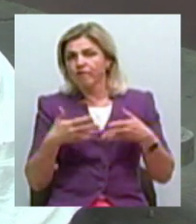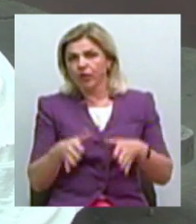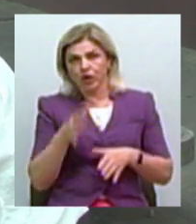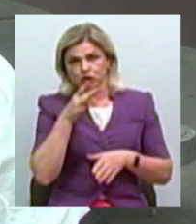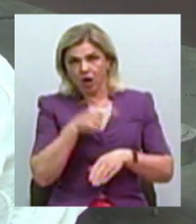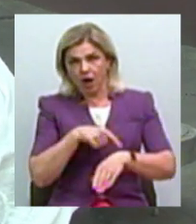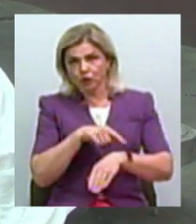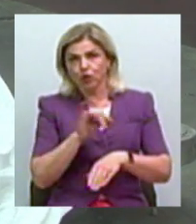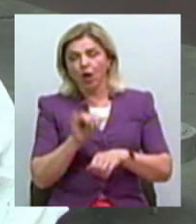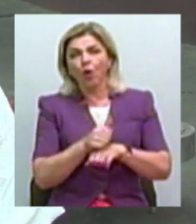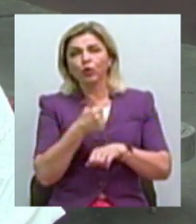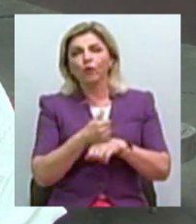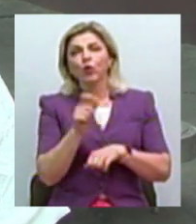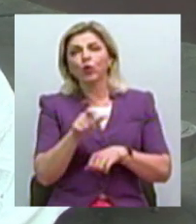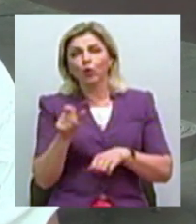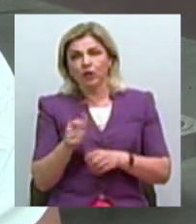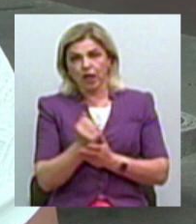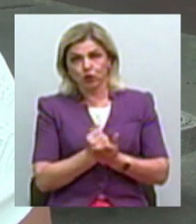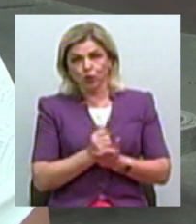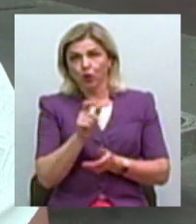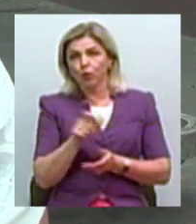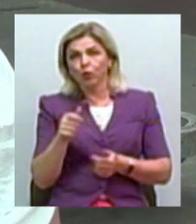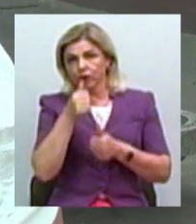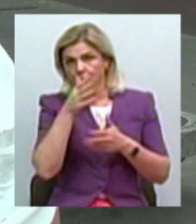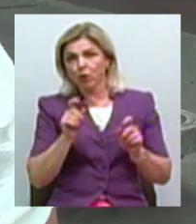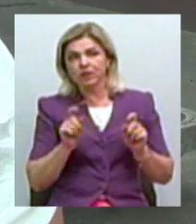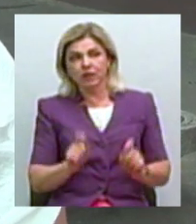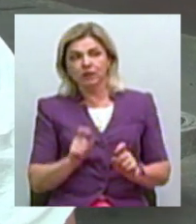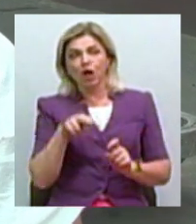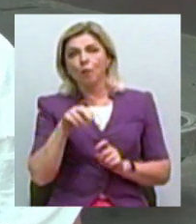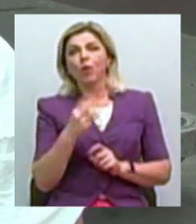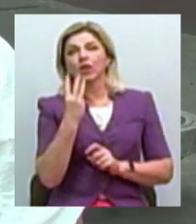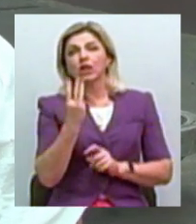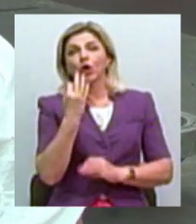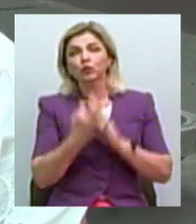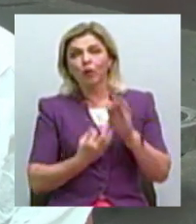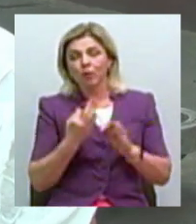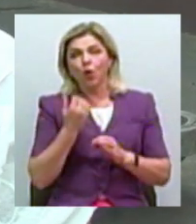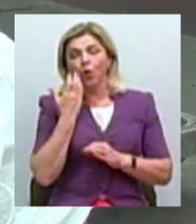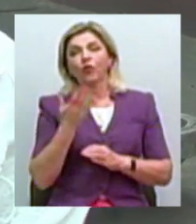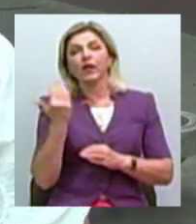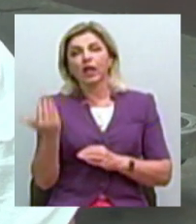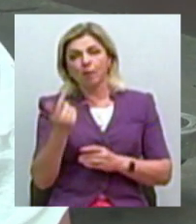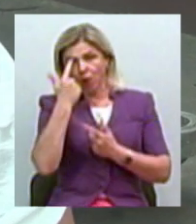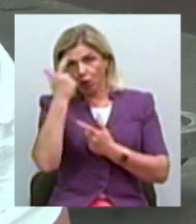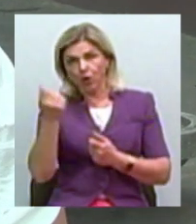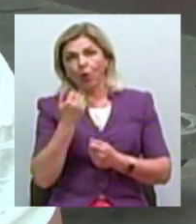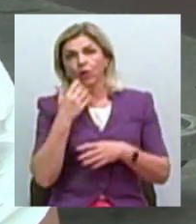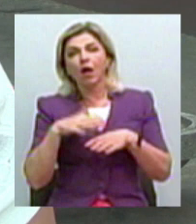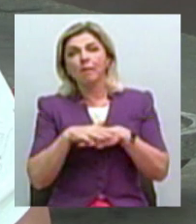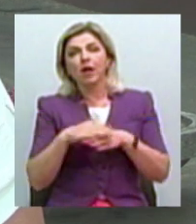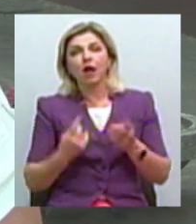і найголовніше – людського ресурсу. Люди не можуть сидіти по 3 доби і чекати, коли їм оголосять, коли перерахують